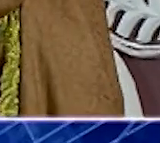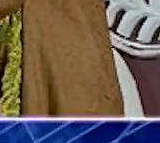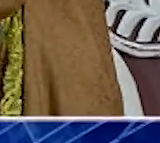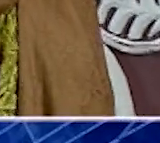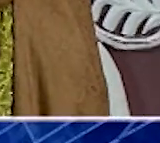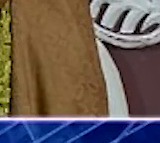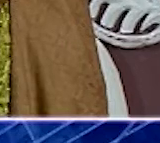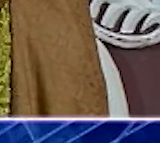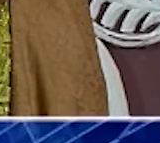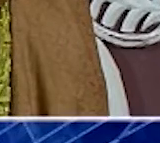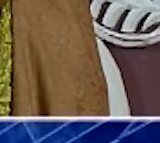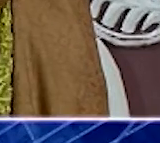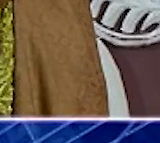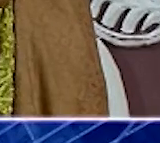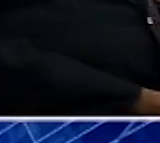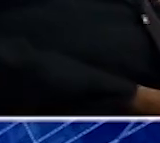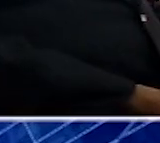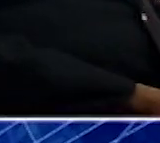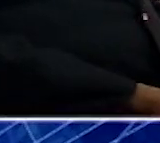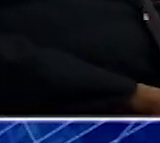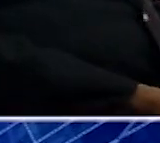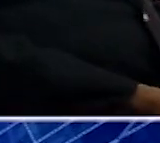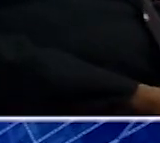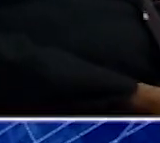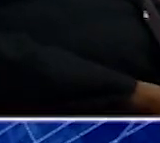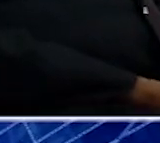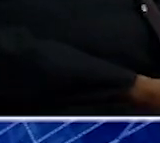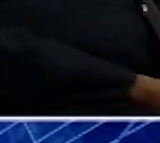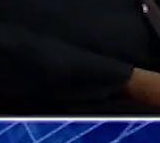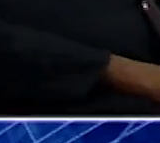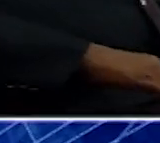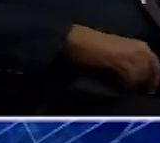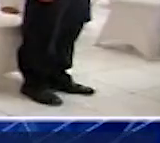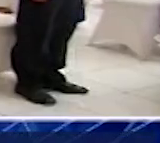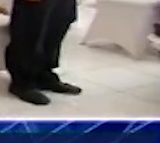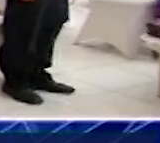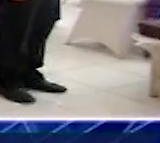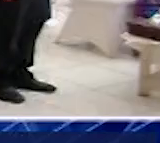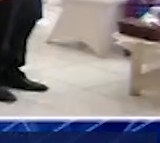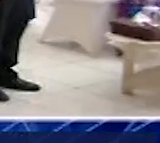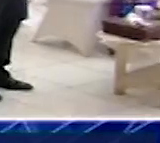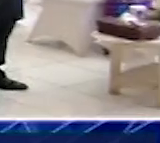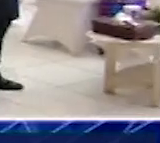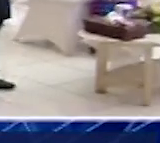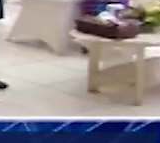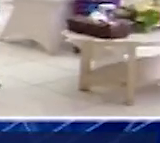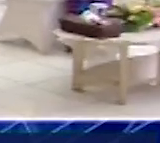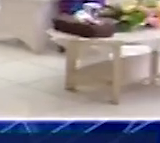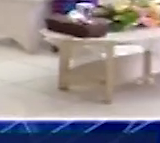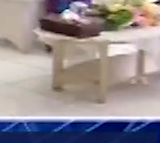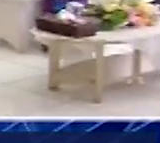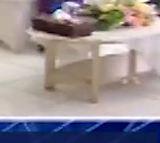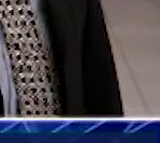Jadi bagaimana caranya nih kami bisa menyuguhkan acara wisuda yang biasanya dilakukan secara offline gitu kan, kemudian secara